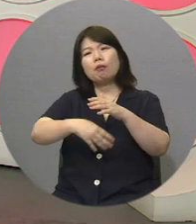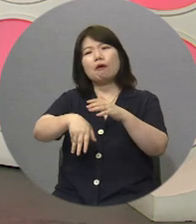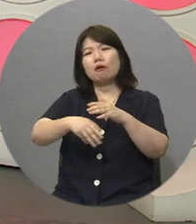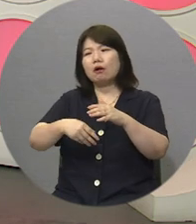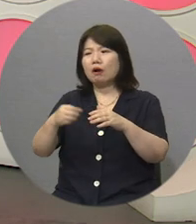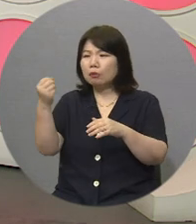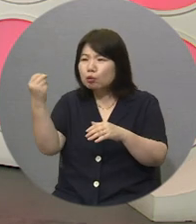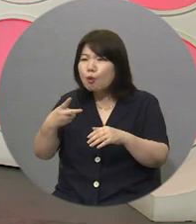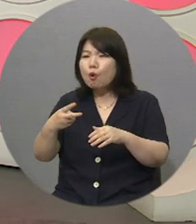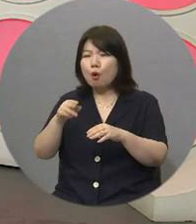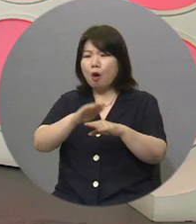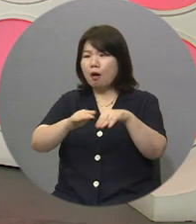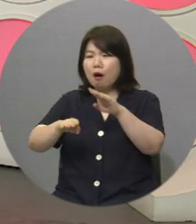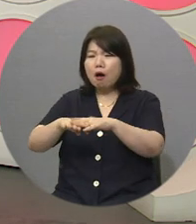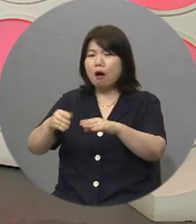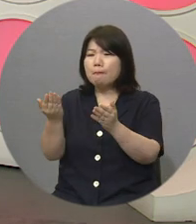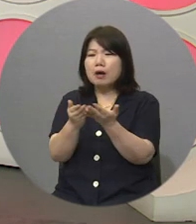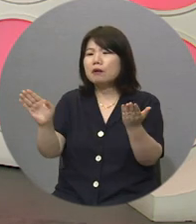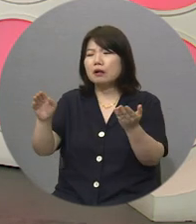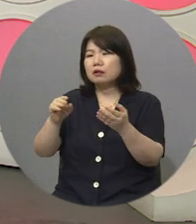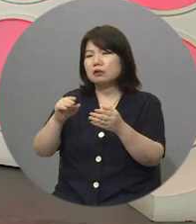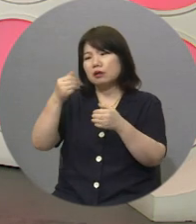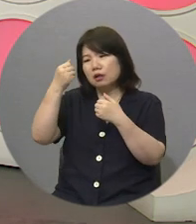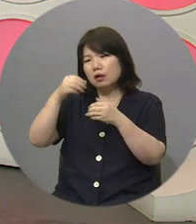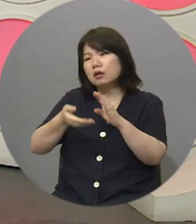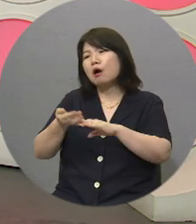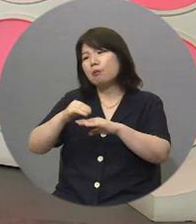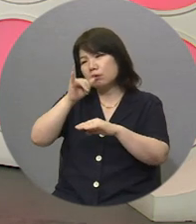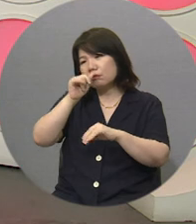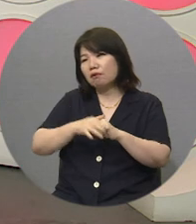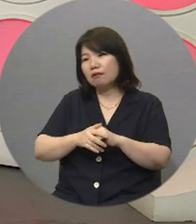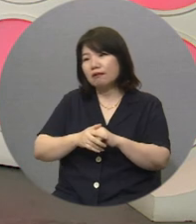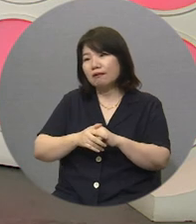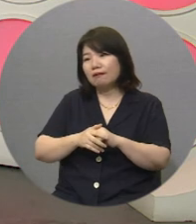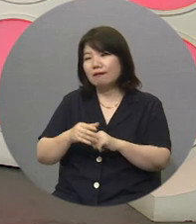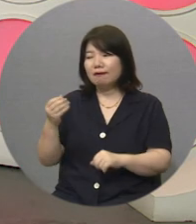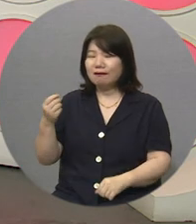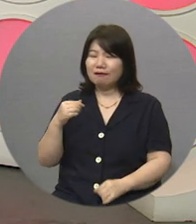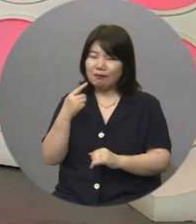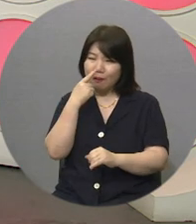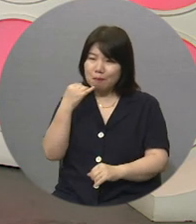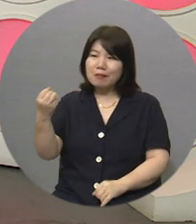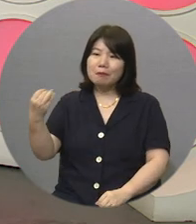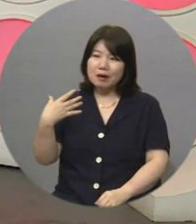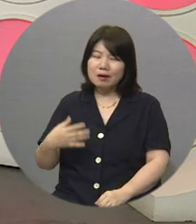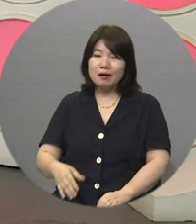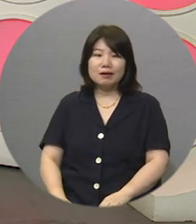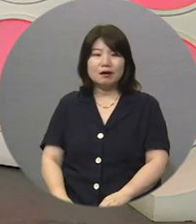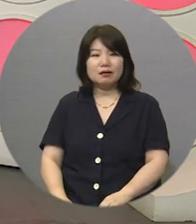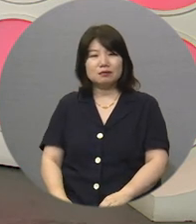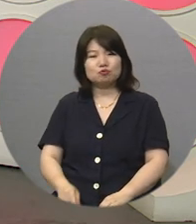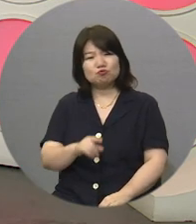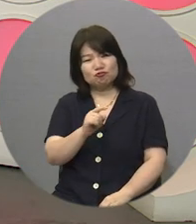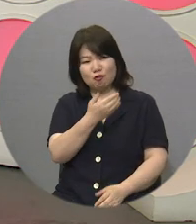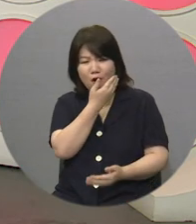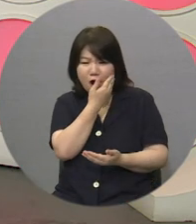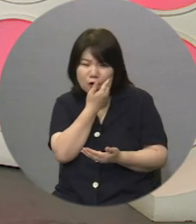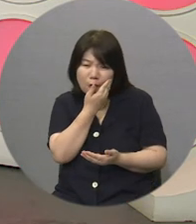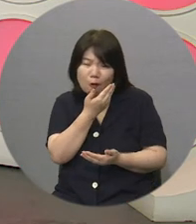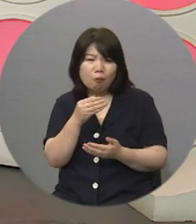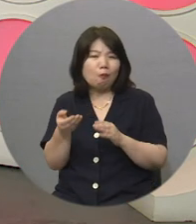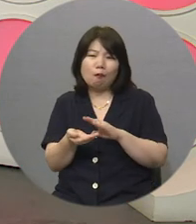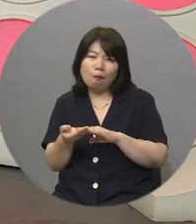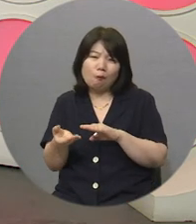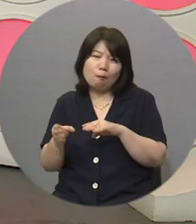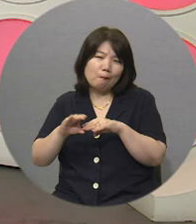짝짝이 양말이 들어있었습니다. 등 뒤에서 엄마가 말을 했습니다. 그거 아까워서 어떻게